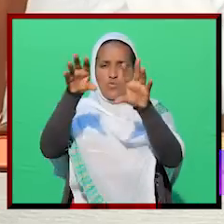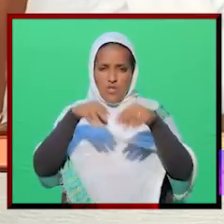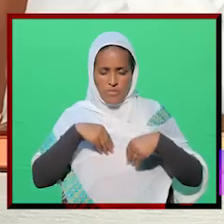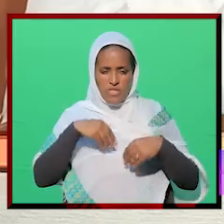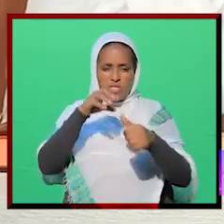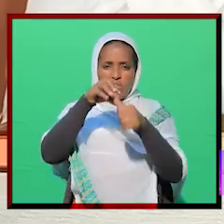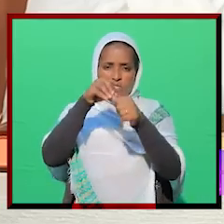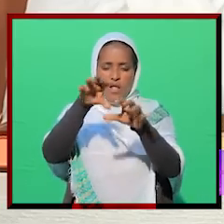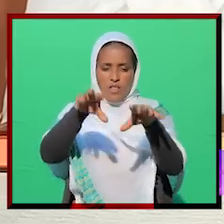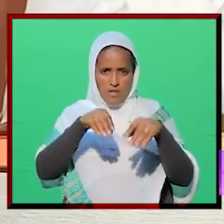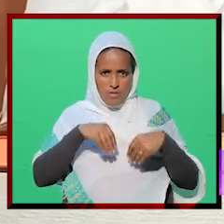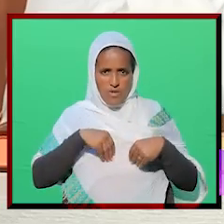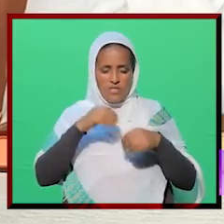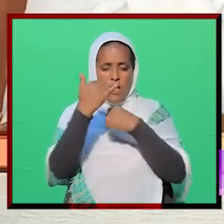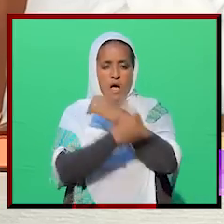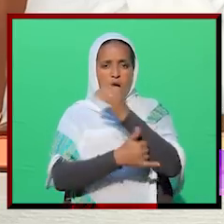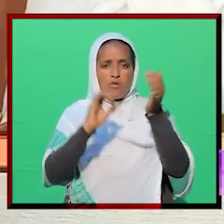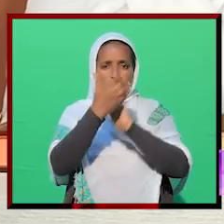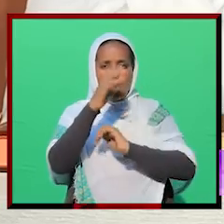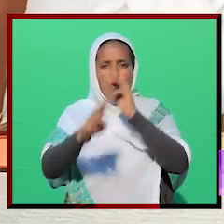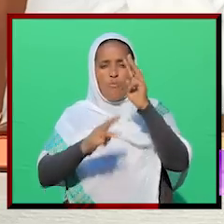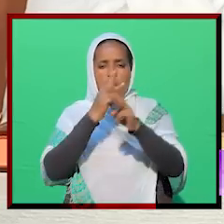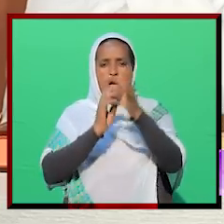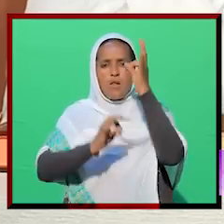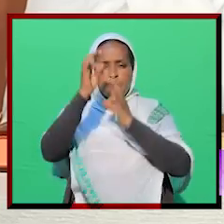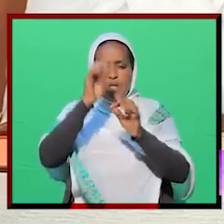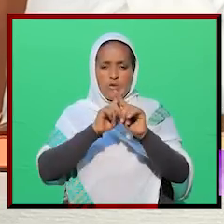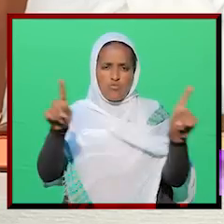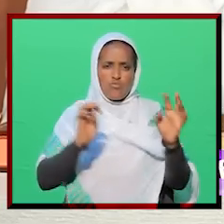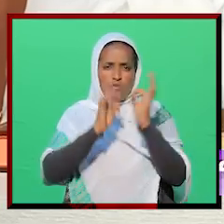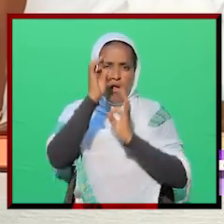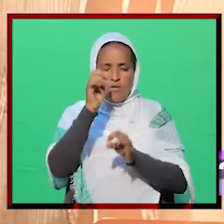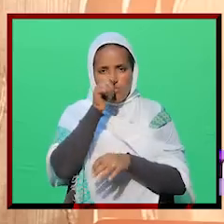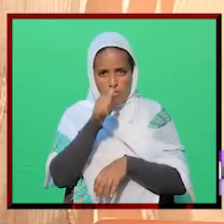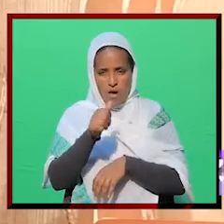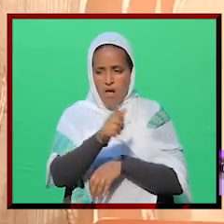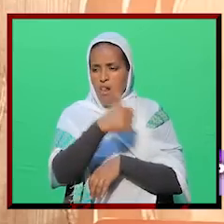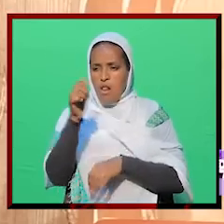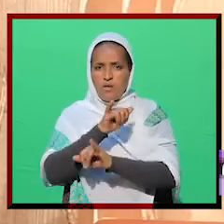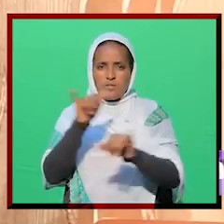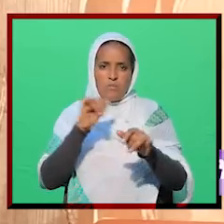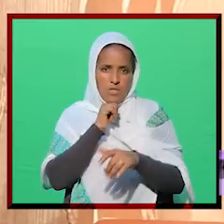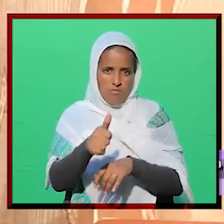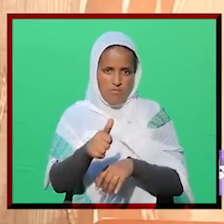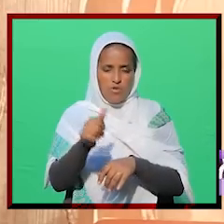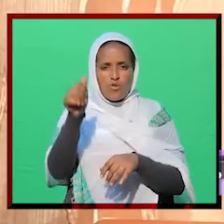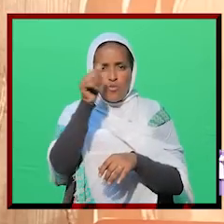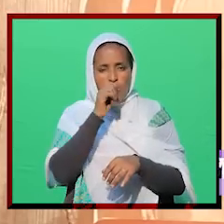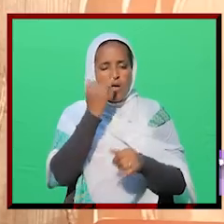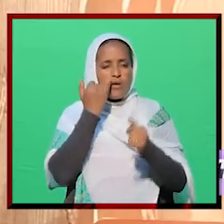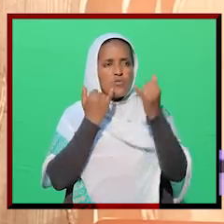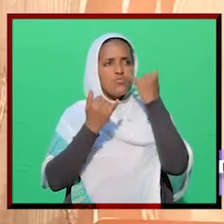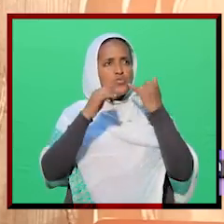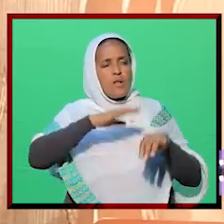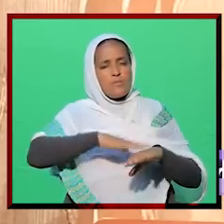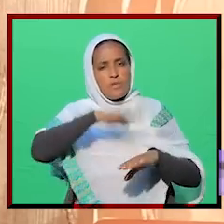የማይገባ ስራ እንዲሰራ ያደርጋሉ። ኢትዮጵያ ሲጀመር ያለማንም ደም መፍሰስ ያለምንም ደም መፍሰስ ሃይማኖትን